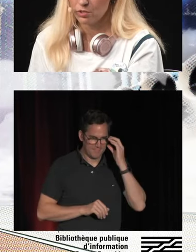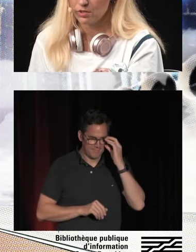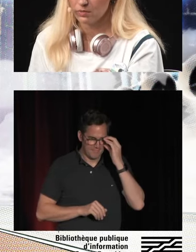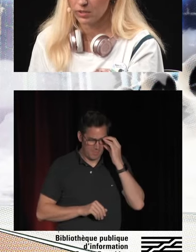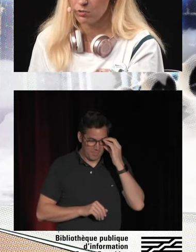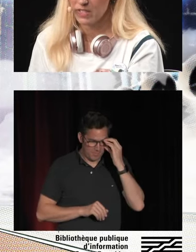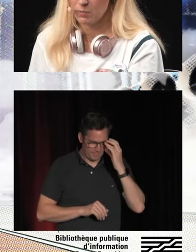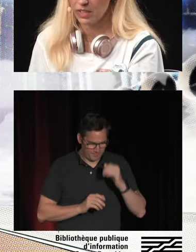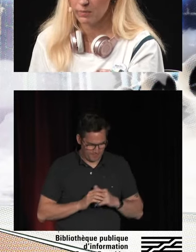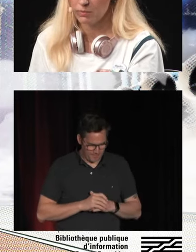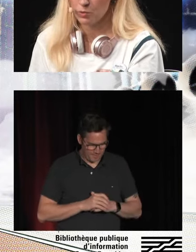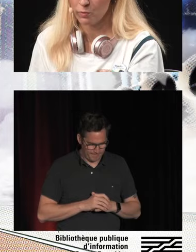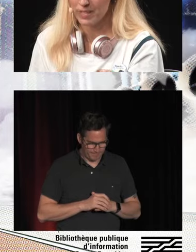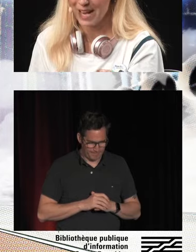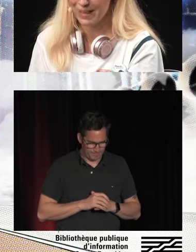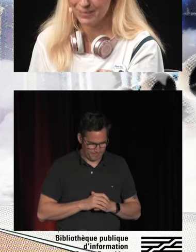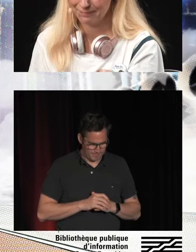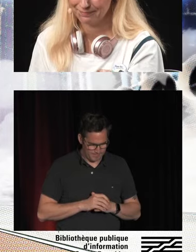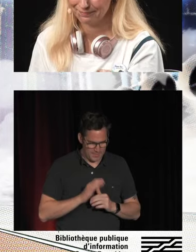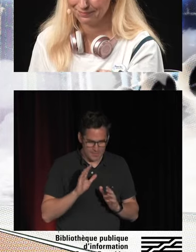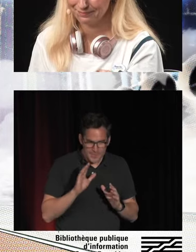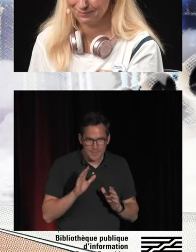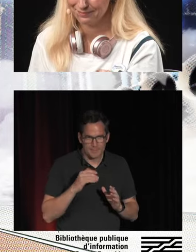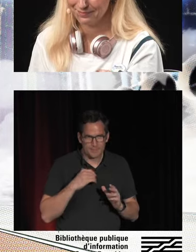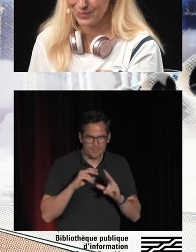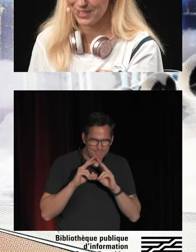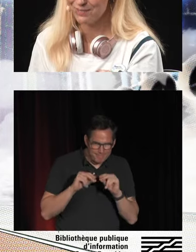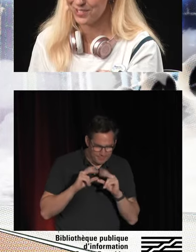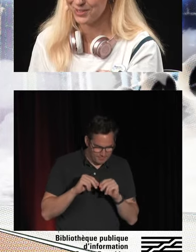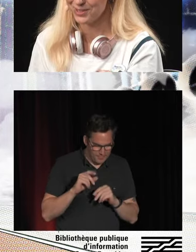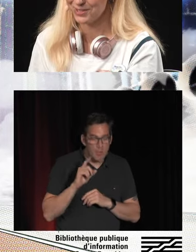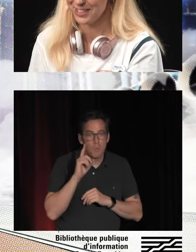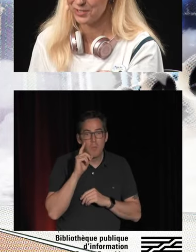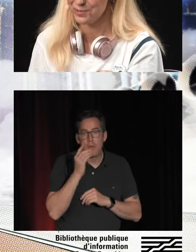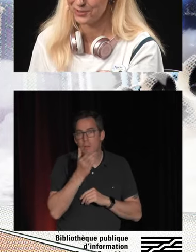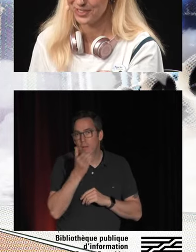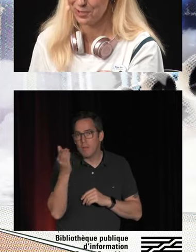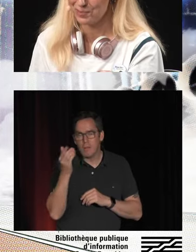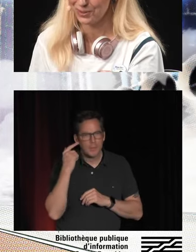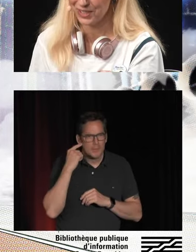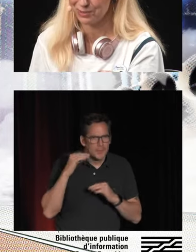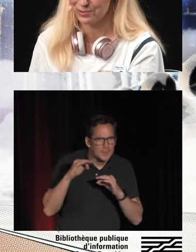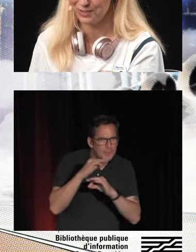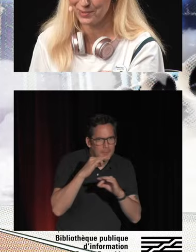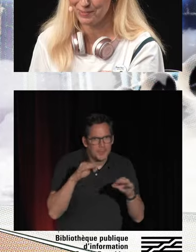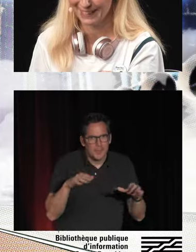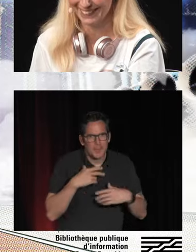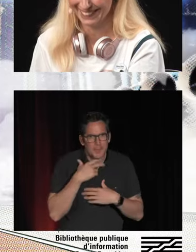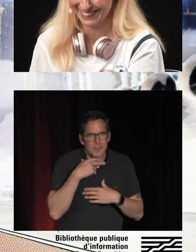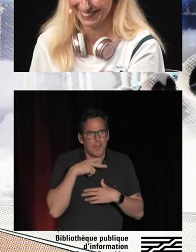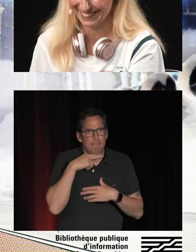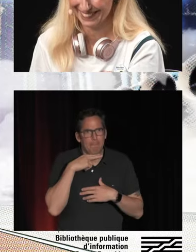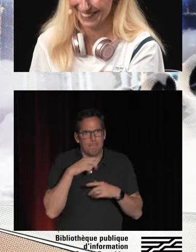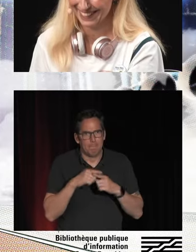En revanche, faudra que je vous explique rapidement ce qu'on fait après. Parce que là, vous êtes, je vous entends des fois un peu retenir votre souffle et tout,